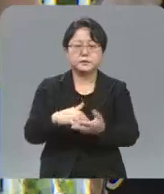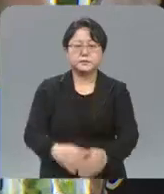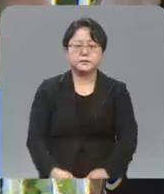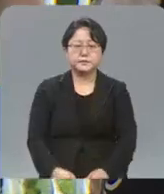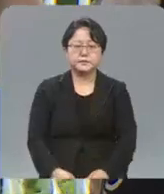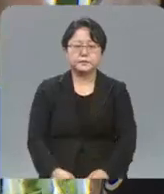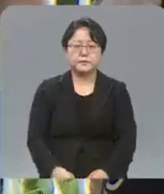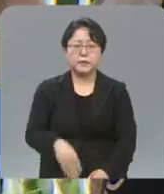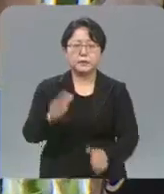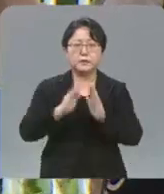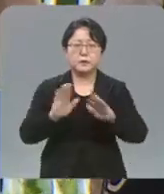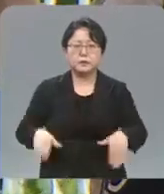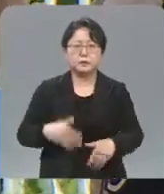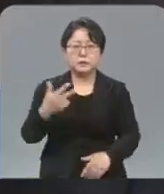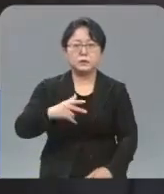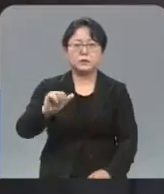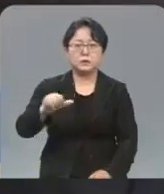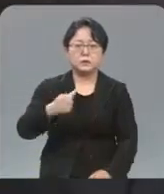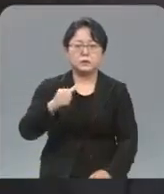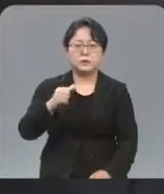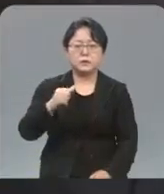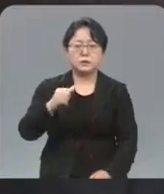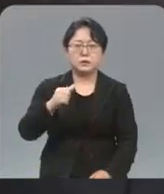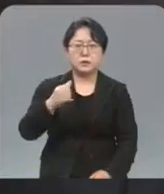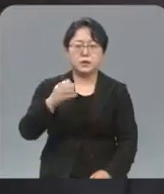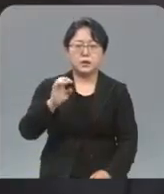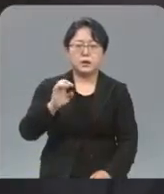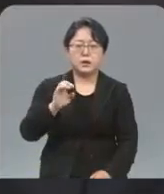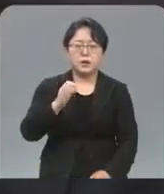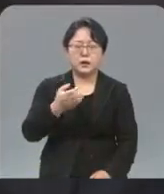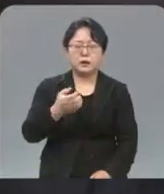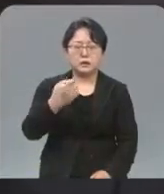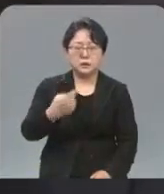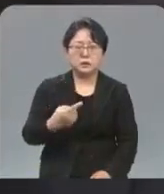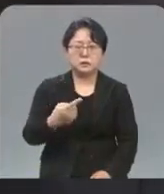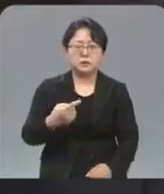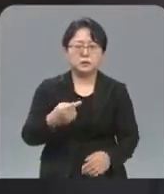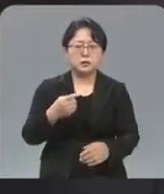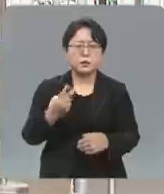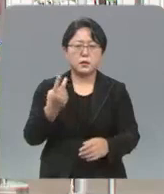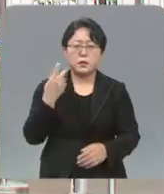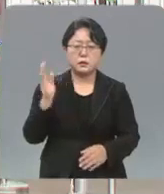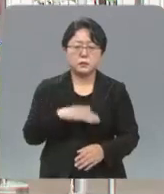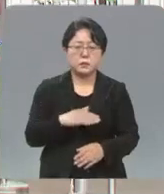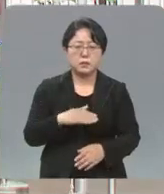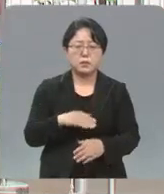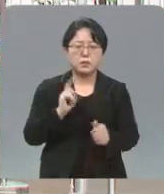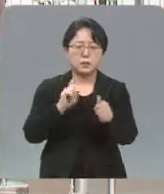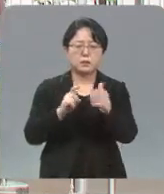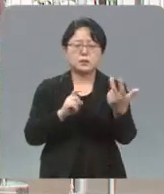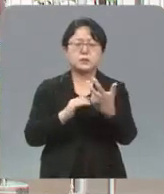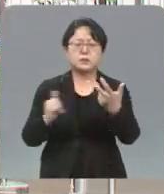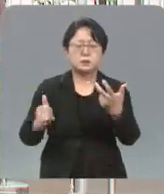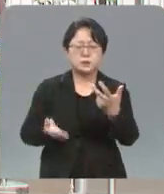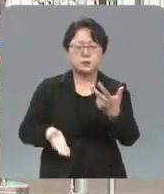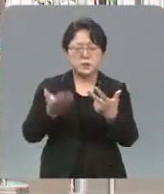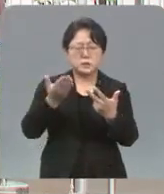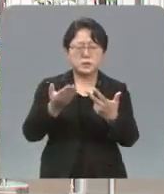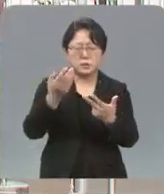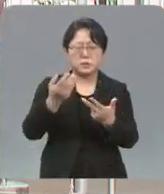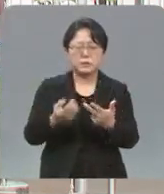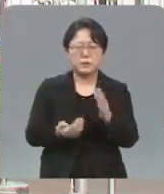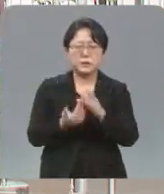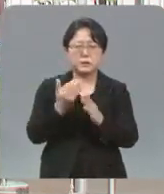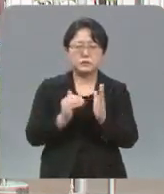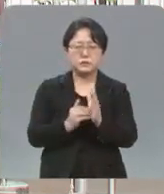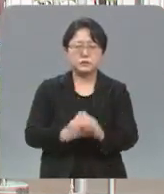기록했습니다. 전남에서는 7,591명이 감염되면서 이틀 연속으로 확진자 수가 7,000명대로 집계됐습니다.